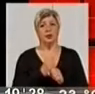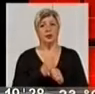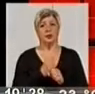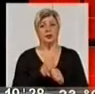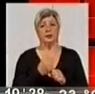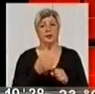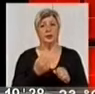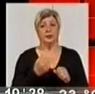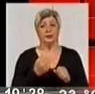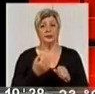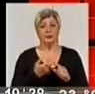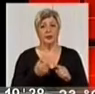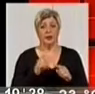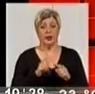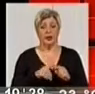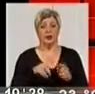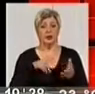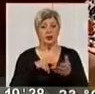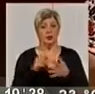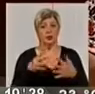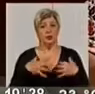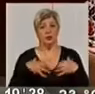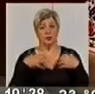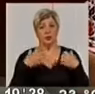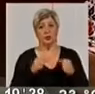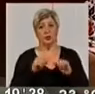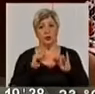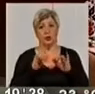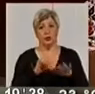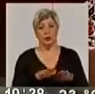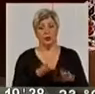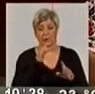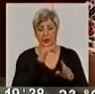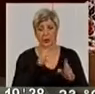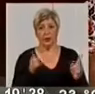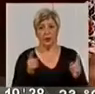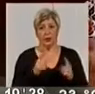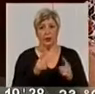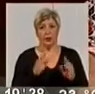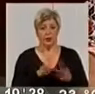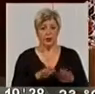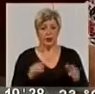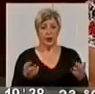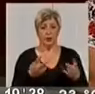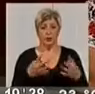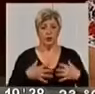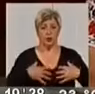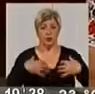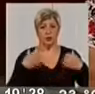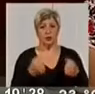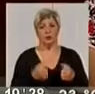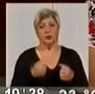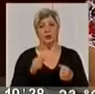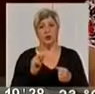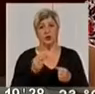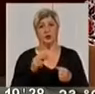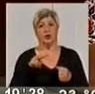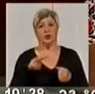йде оздоровча кампанія, терміни, дітей вже треба оздоровлювати червень, липень і серпень. І